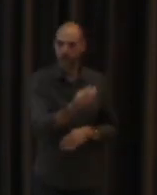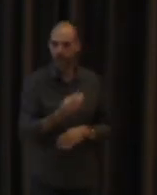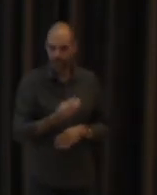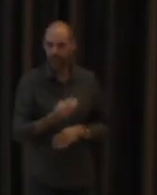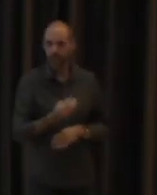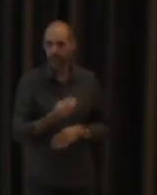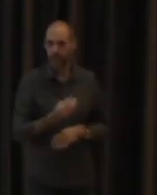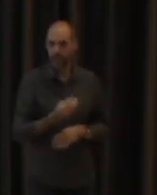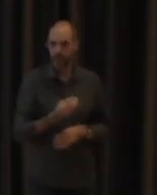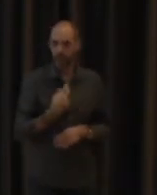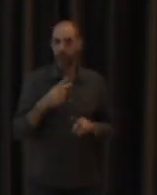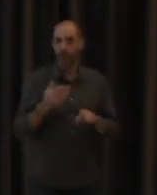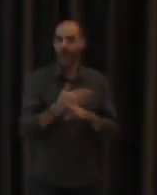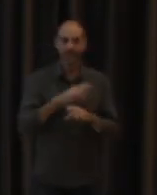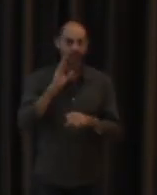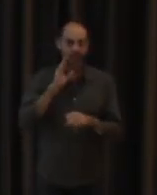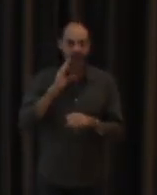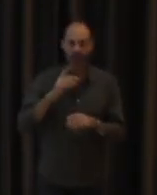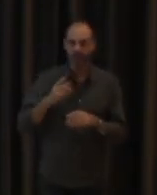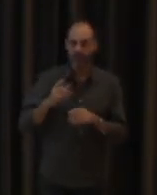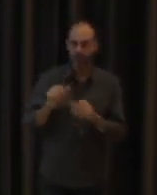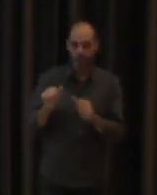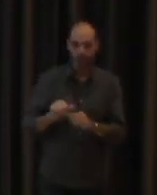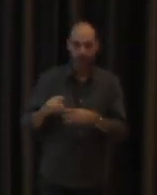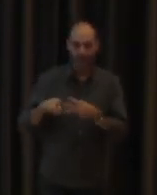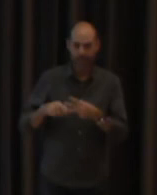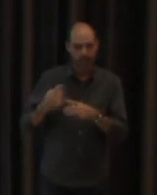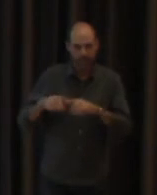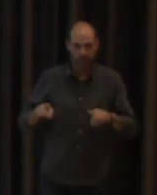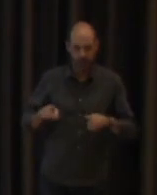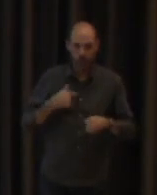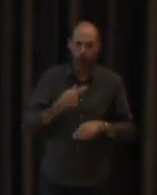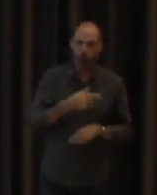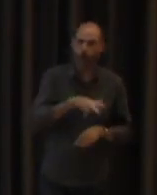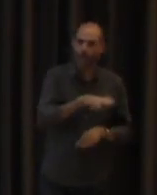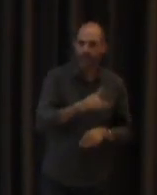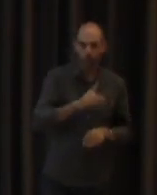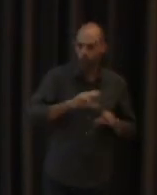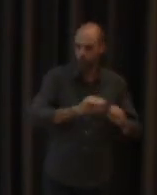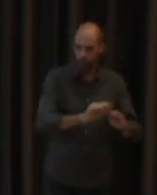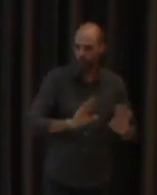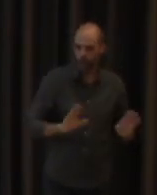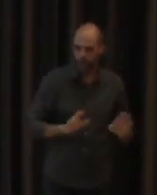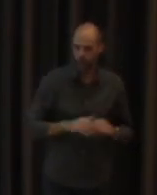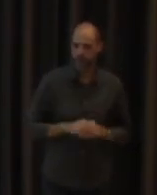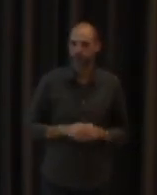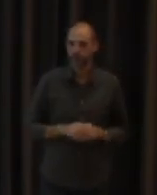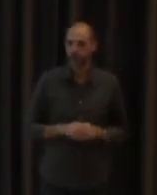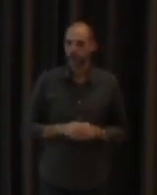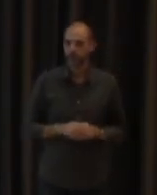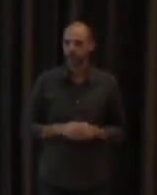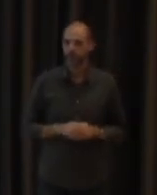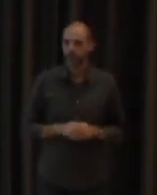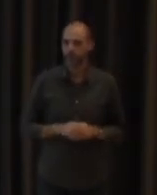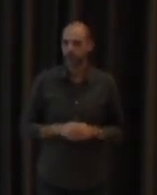els del sistema ternari aquí canvien, i sabem que hi ha llengües romàniques com el castellà que no faria servir el verb venir en tots dos